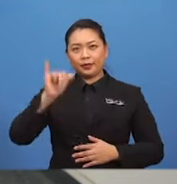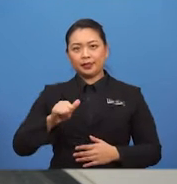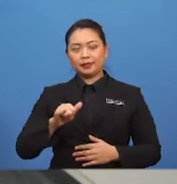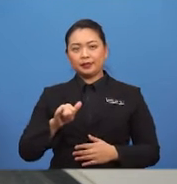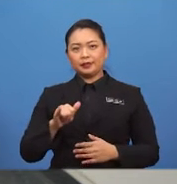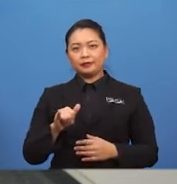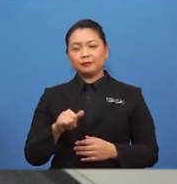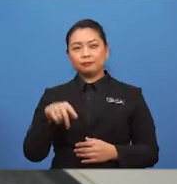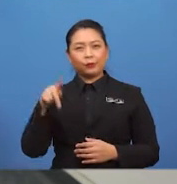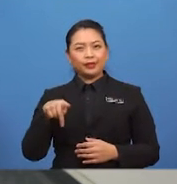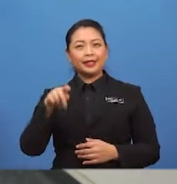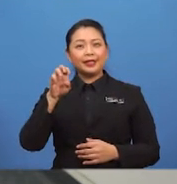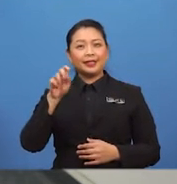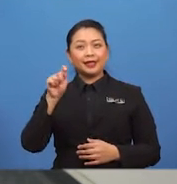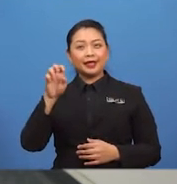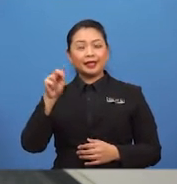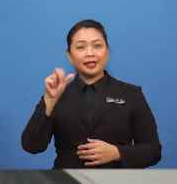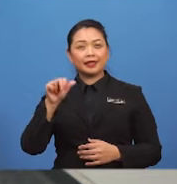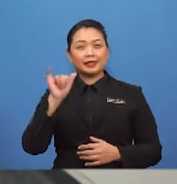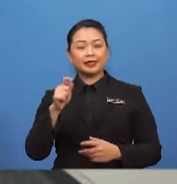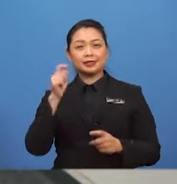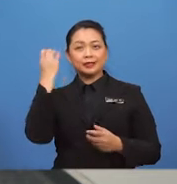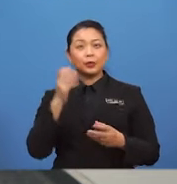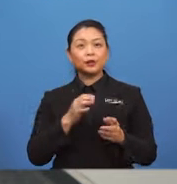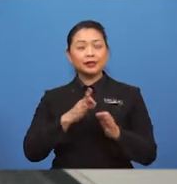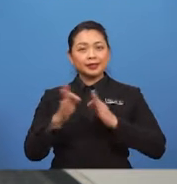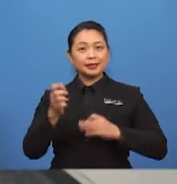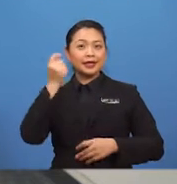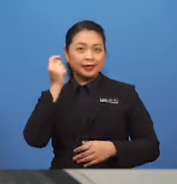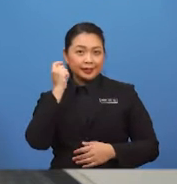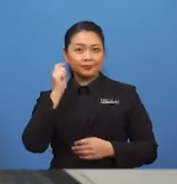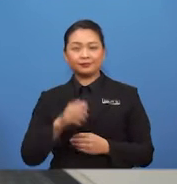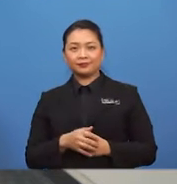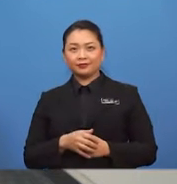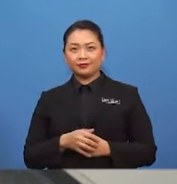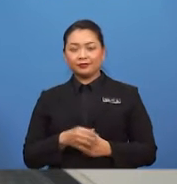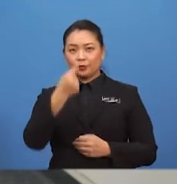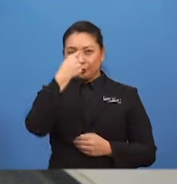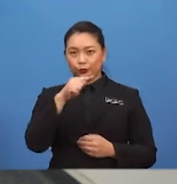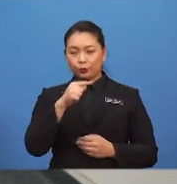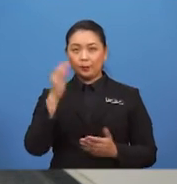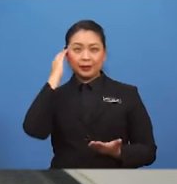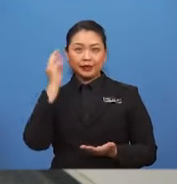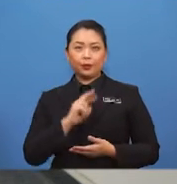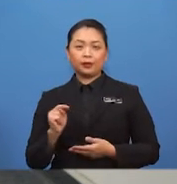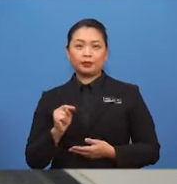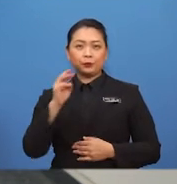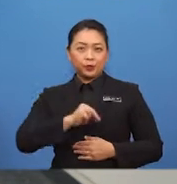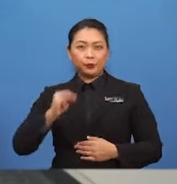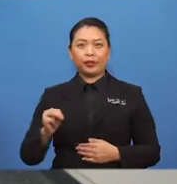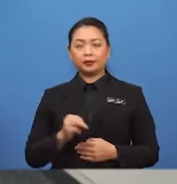polimer iaitu polietena yang cikgu telah terangkan sebentar tadi. Untuk